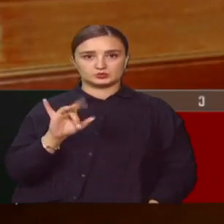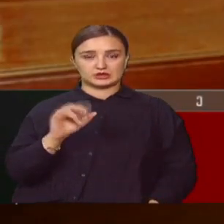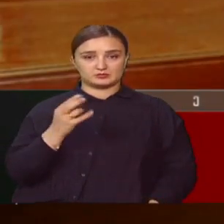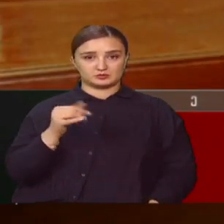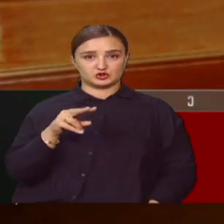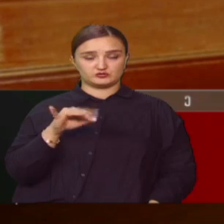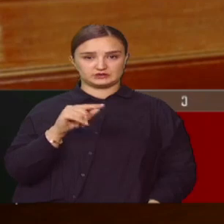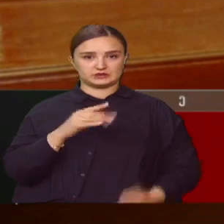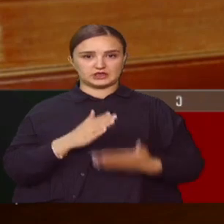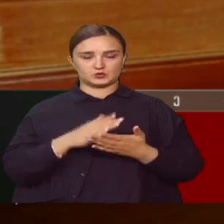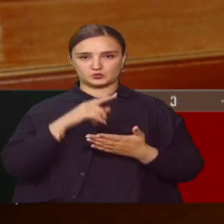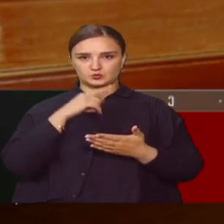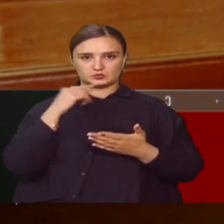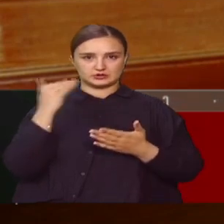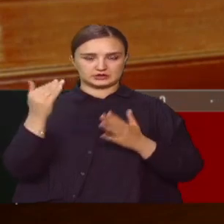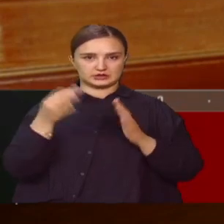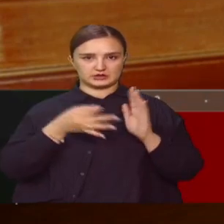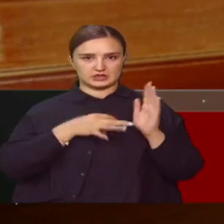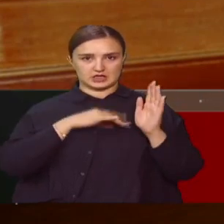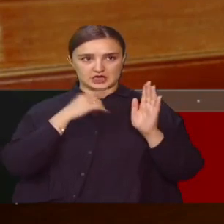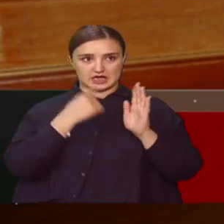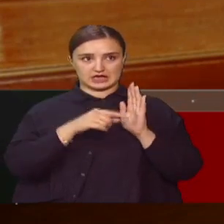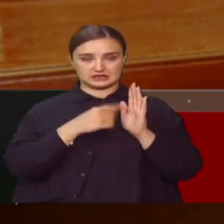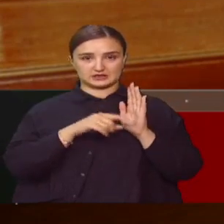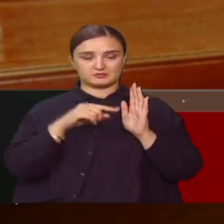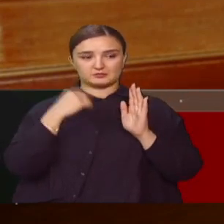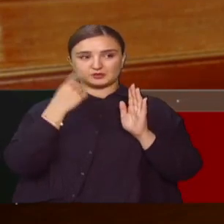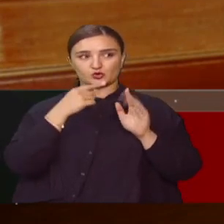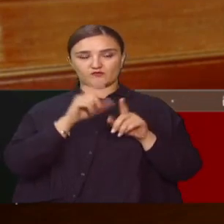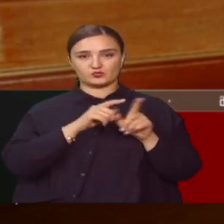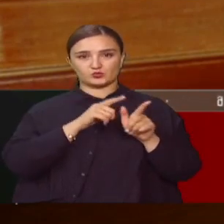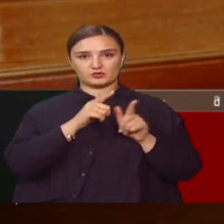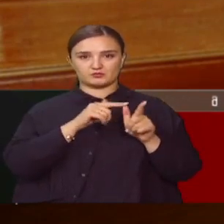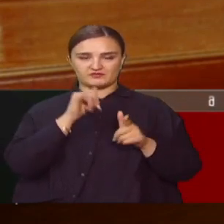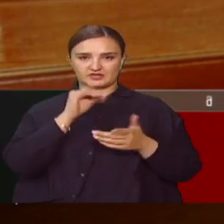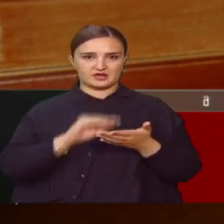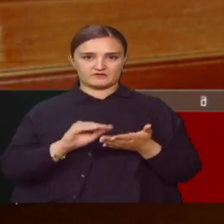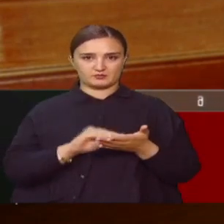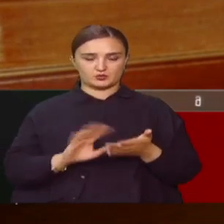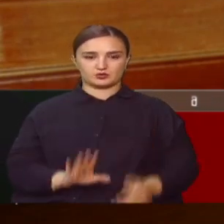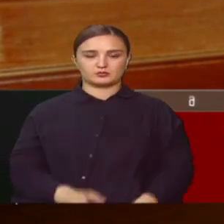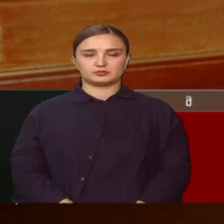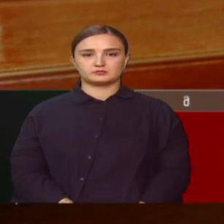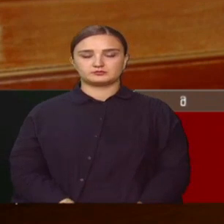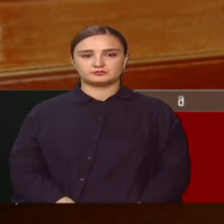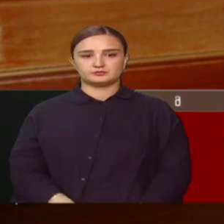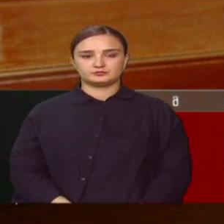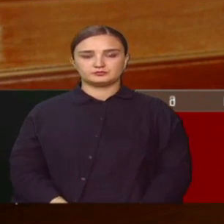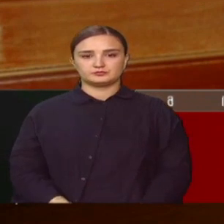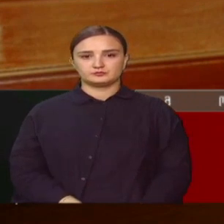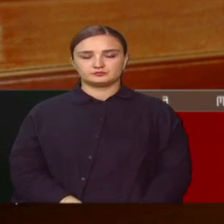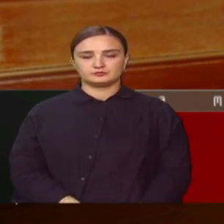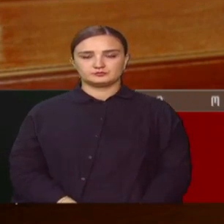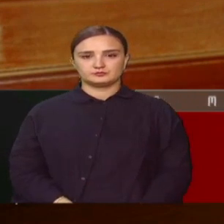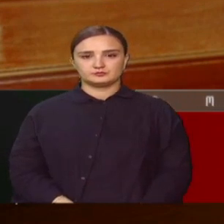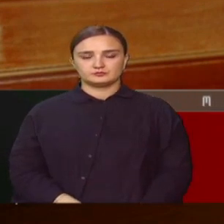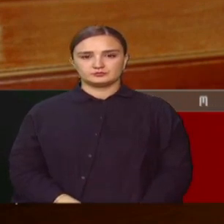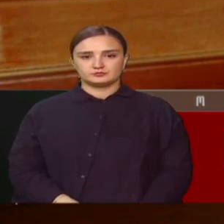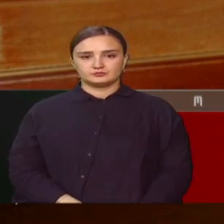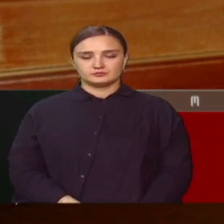Zurabișvili, Aris, Rusetis, agenti, e ca ironul ăla, trase zahten, magas, Gurgavi, Meorep. Și tu liderul Rusetis,